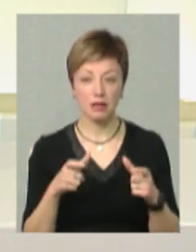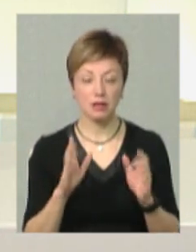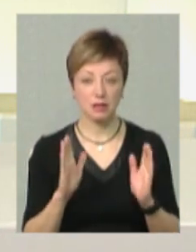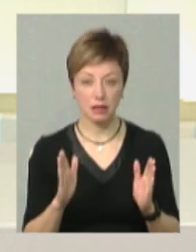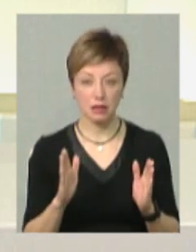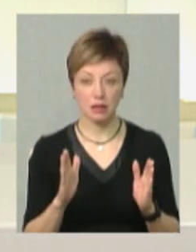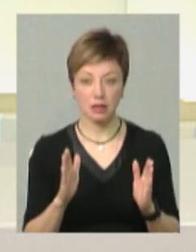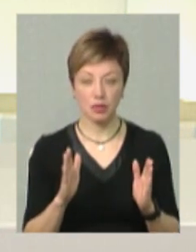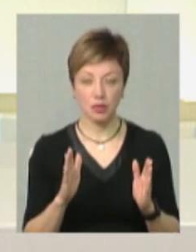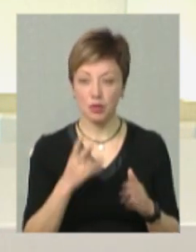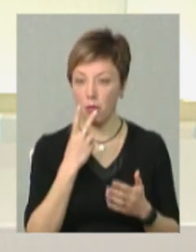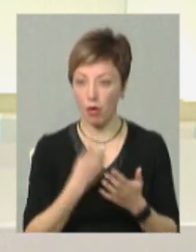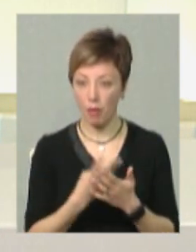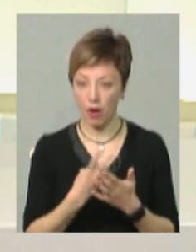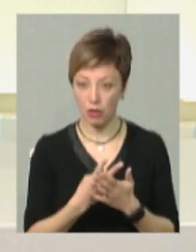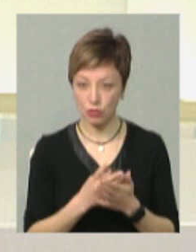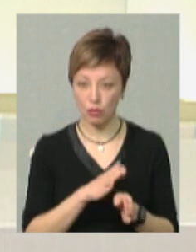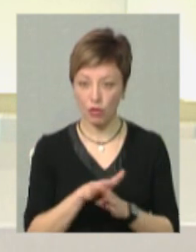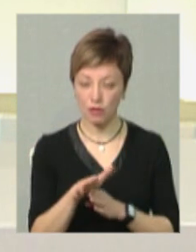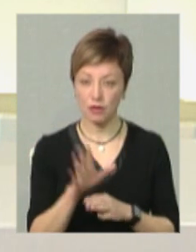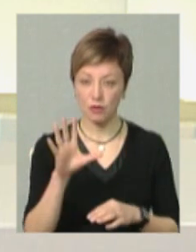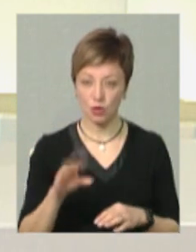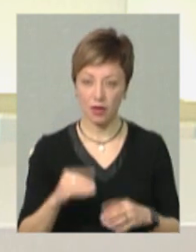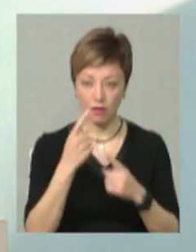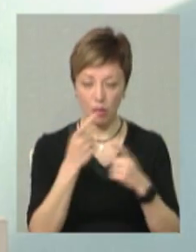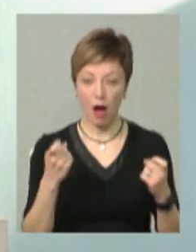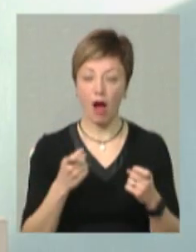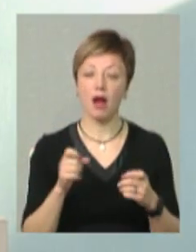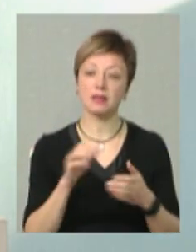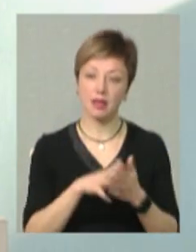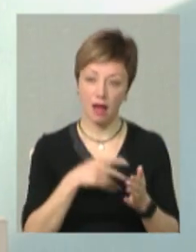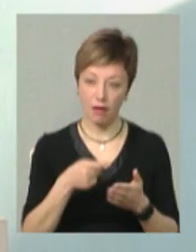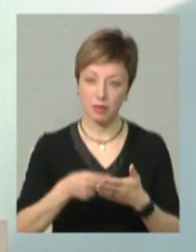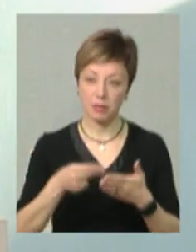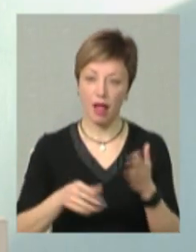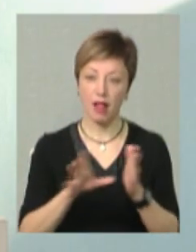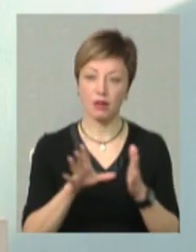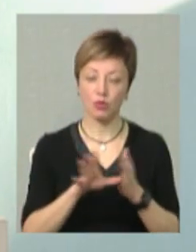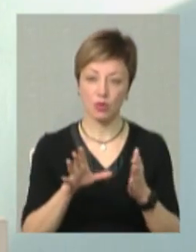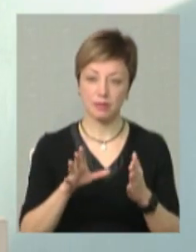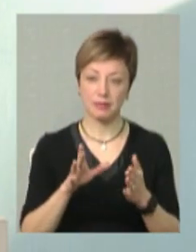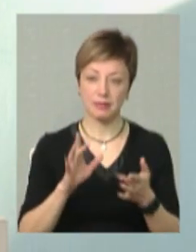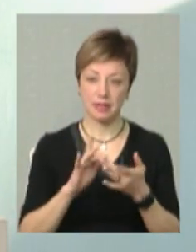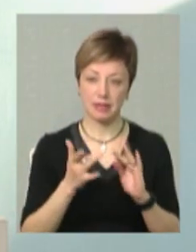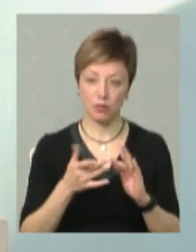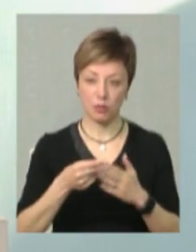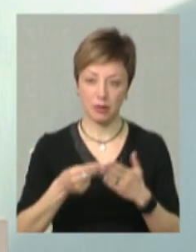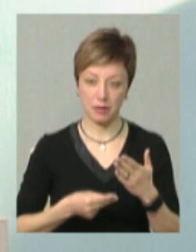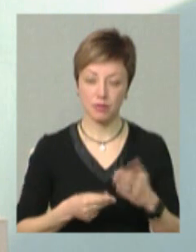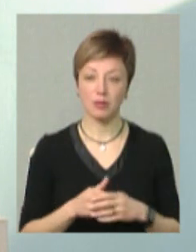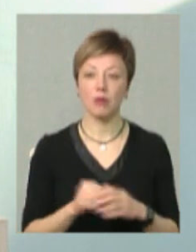тільки побачити повністю все, а заяву все рівно треба підписати електронним цифровим підписом.